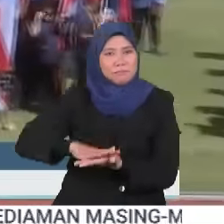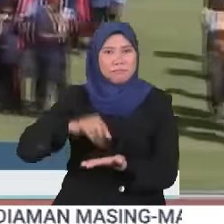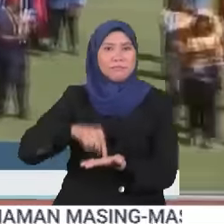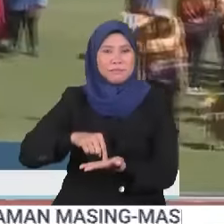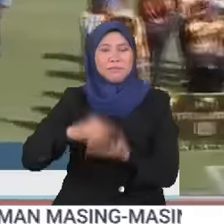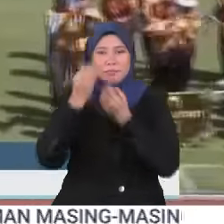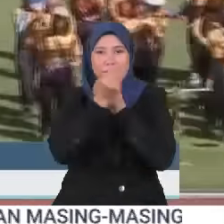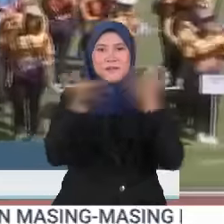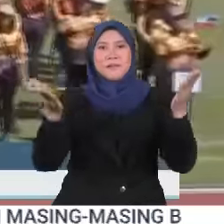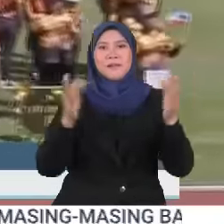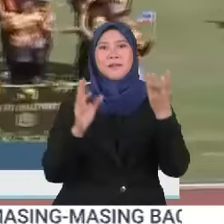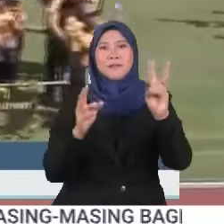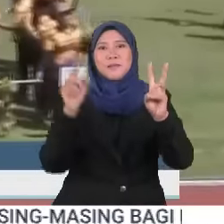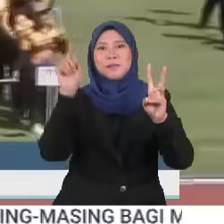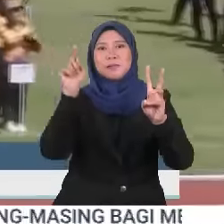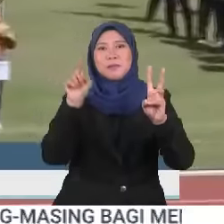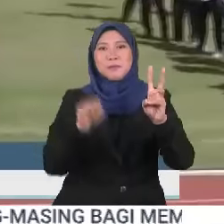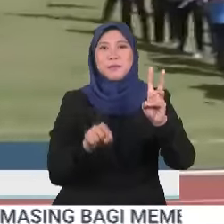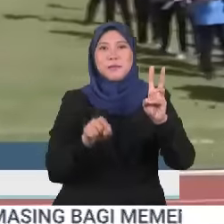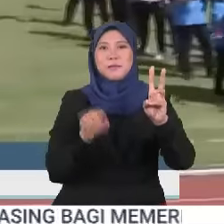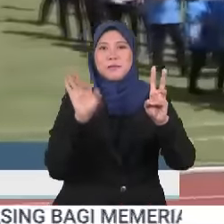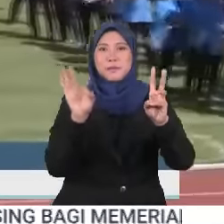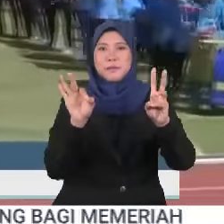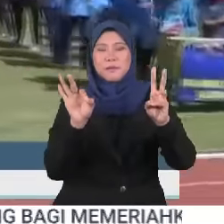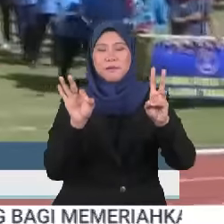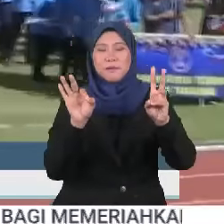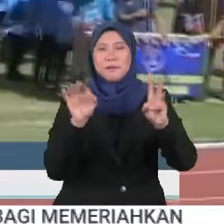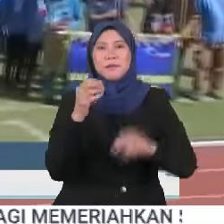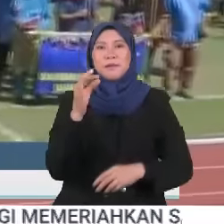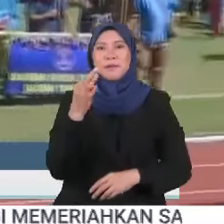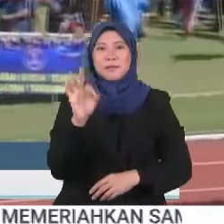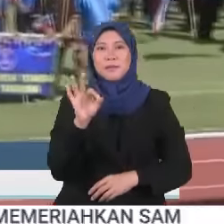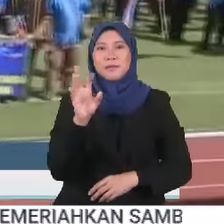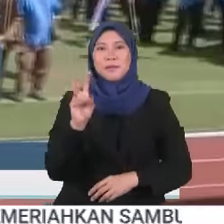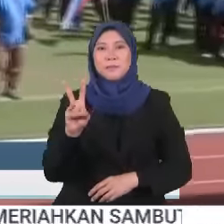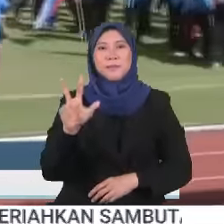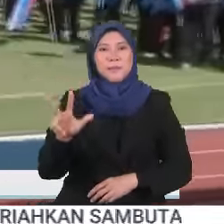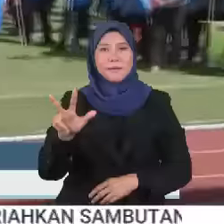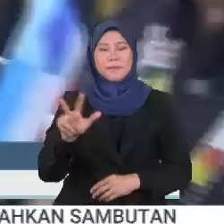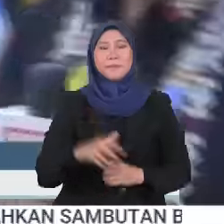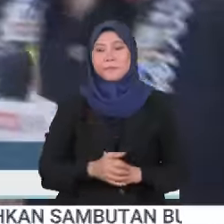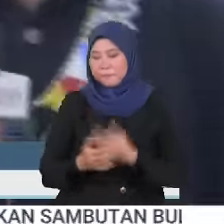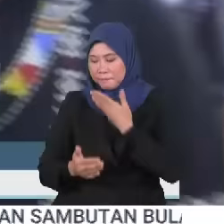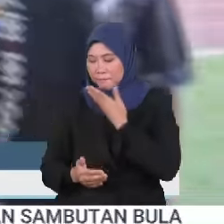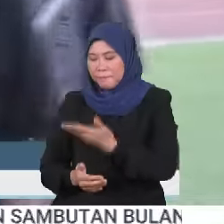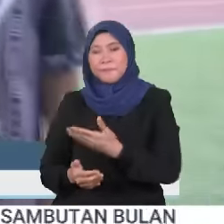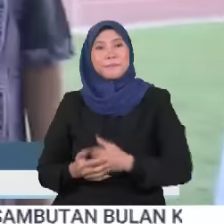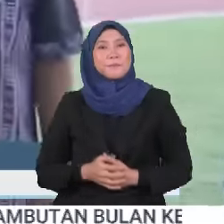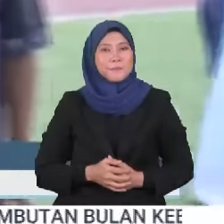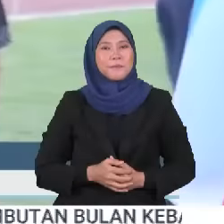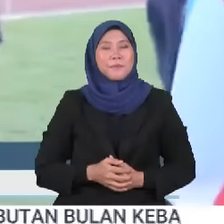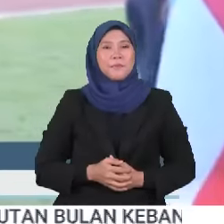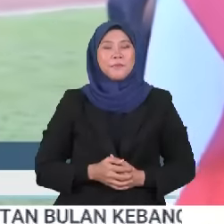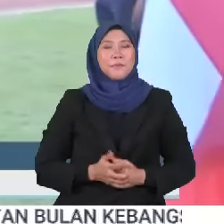disiarkan pada 16 hari bulan September tahun '63 masih Datu Sri Baiklah